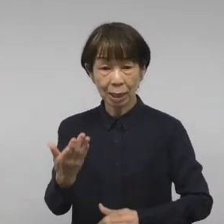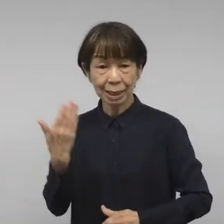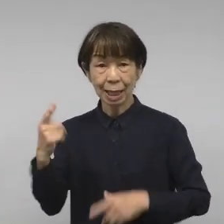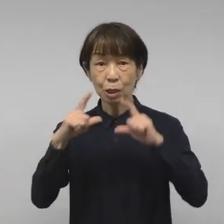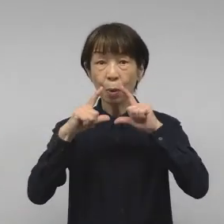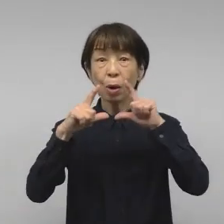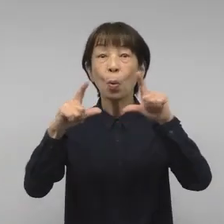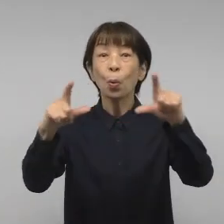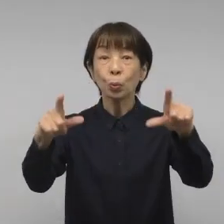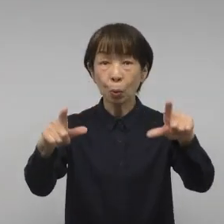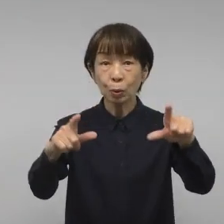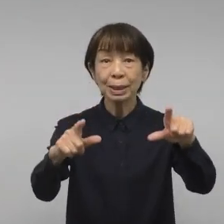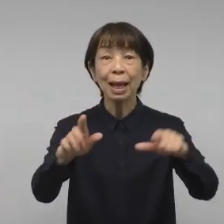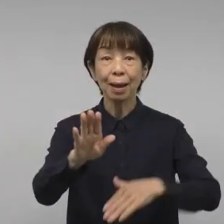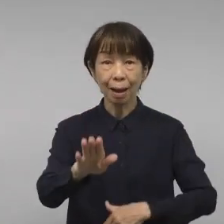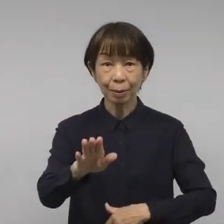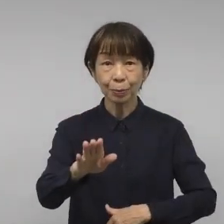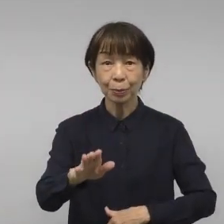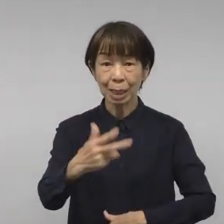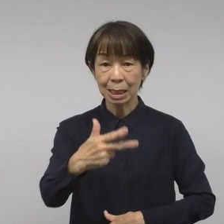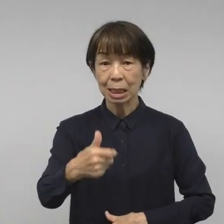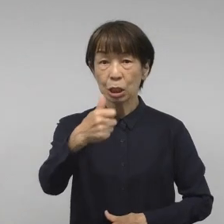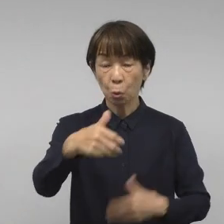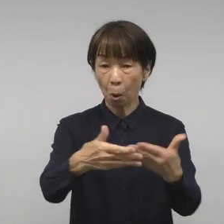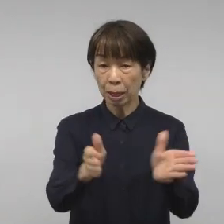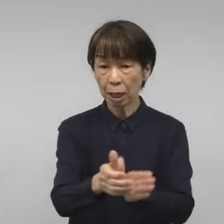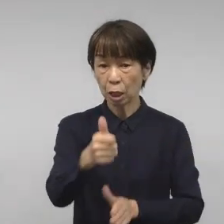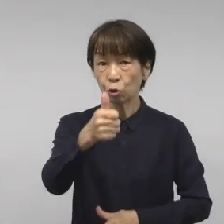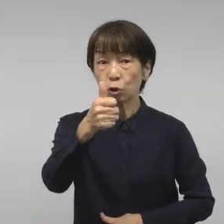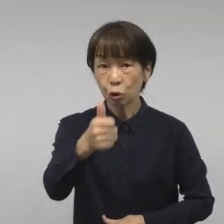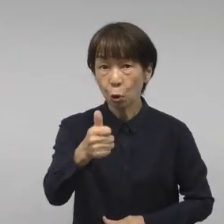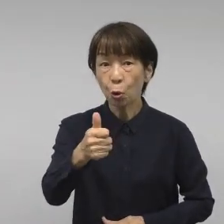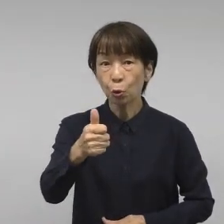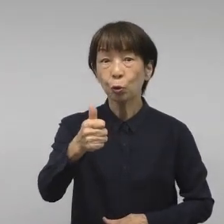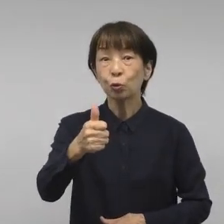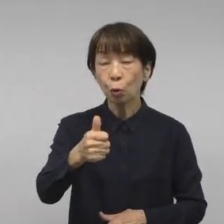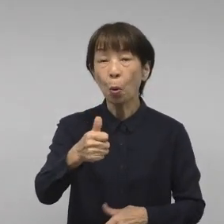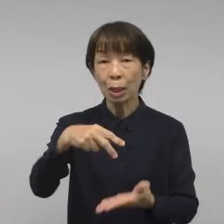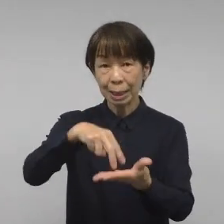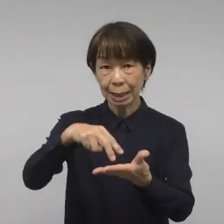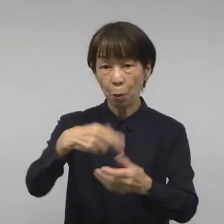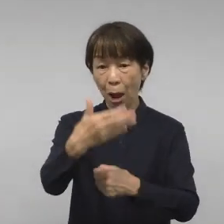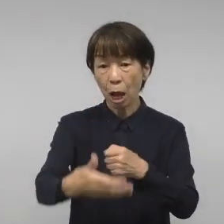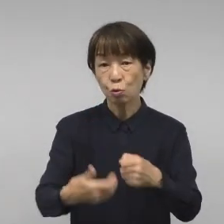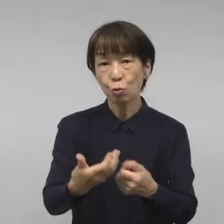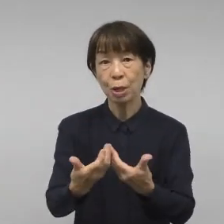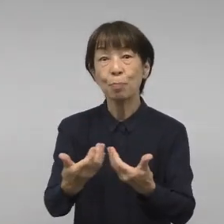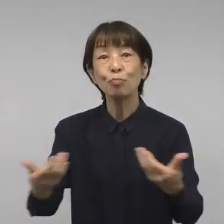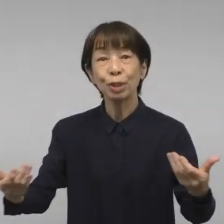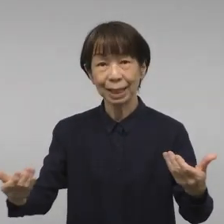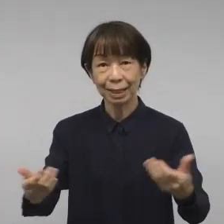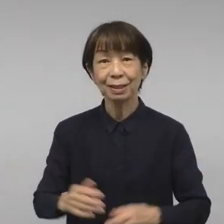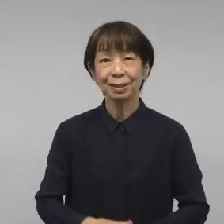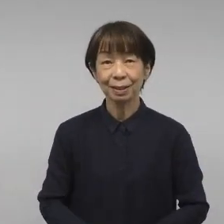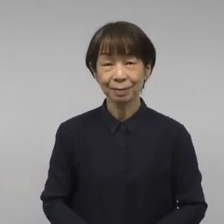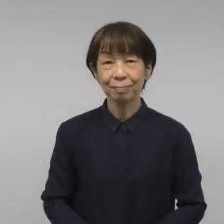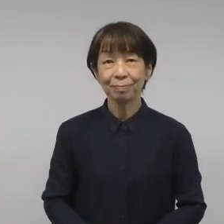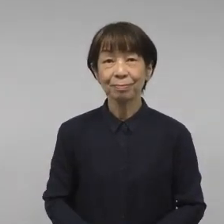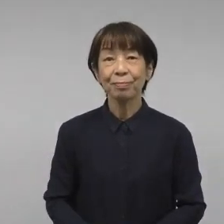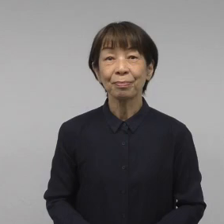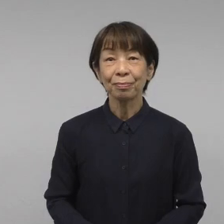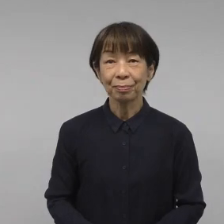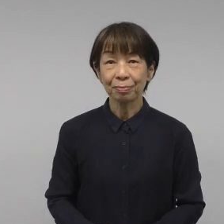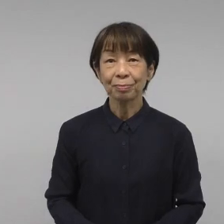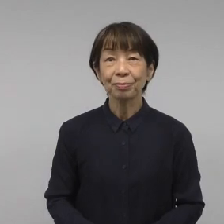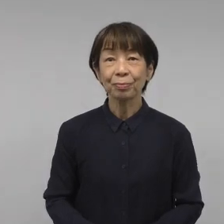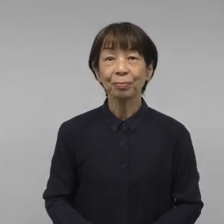話をしてやりますが、市長が団長として行くのは9年ぶりとかだったかなというふうに思いますが、そのような形で無事に